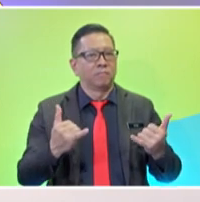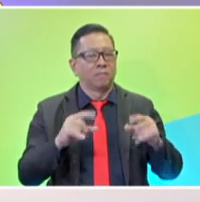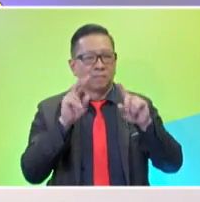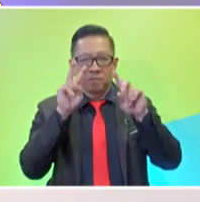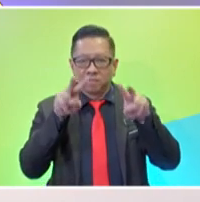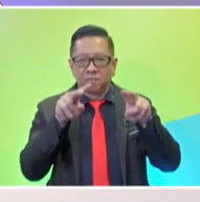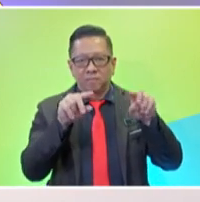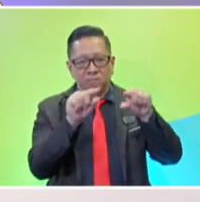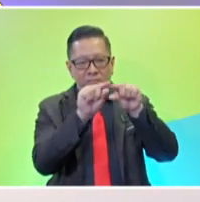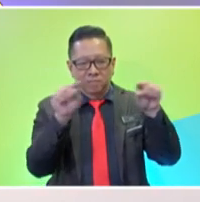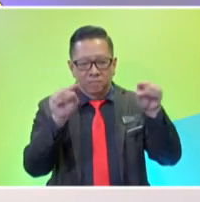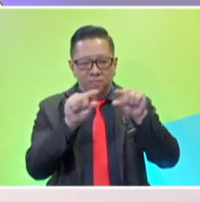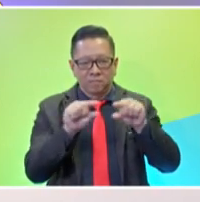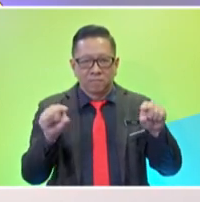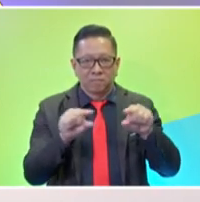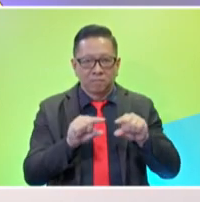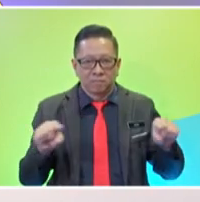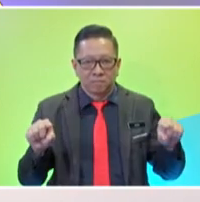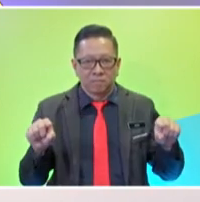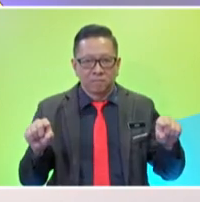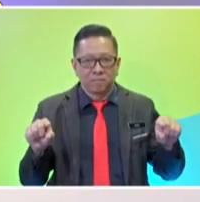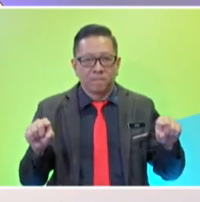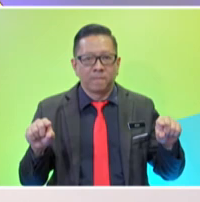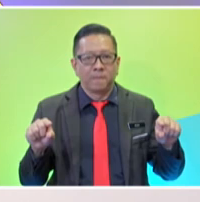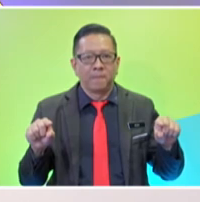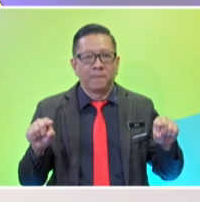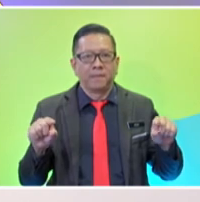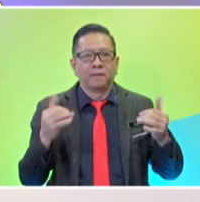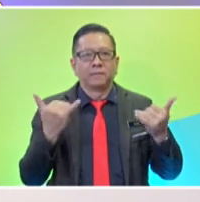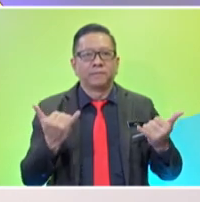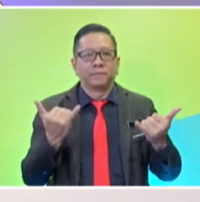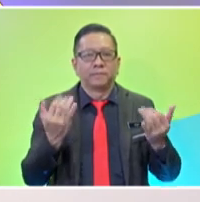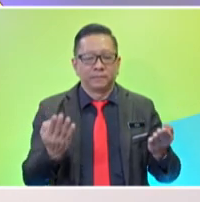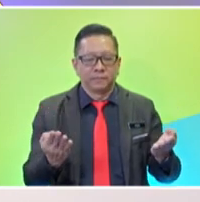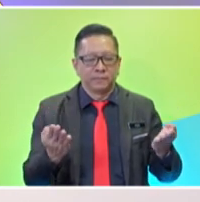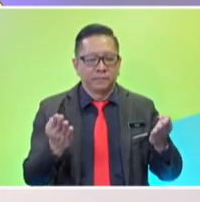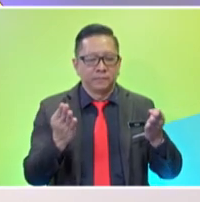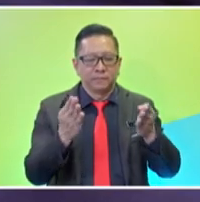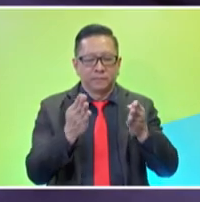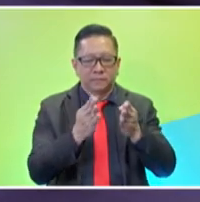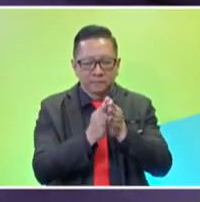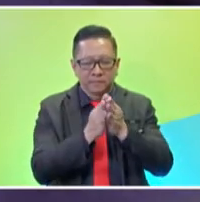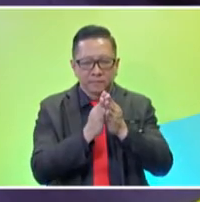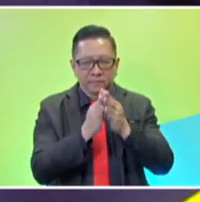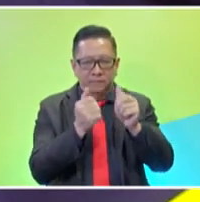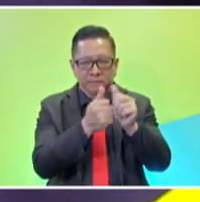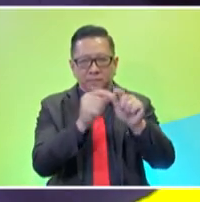kita buat Oke garis yang kita dapat sini sekarang kita naik lipat ikut garis saja